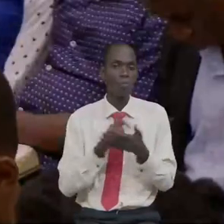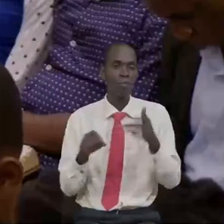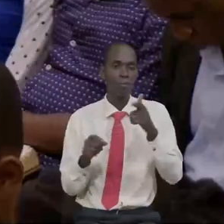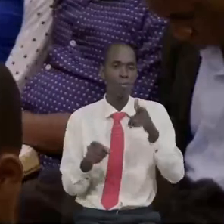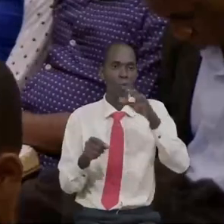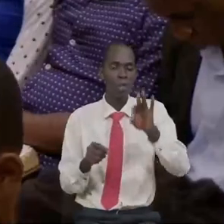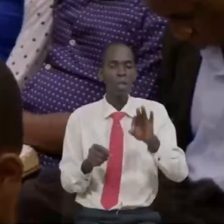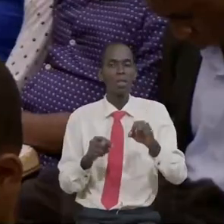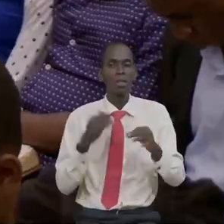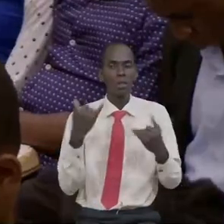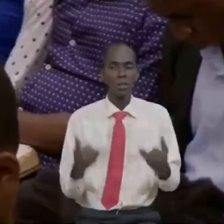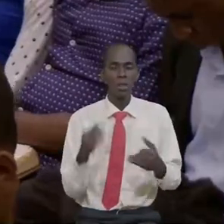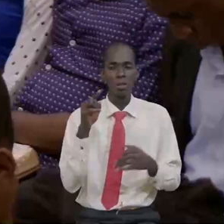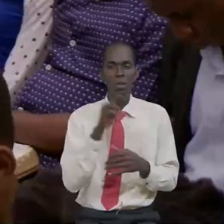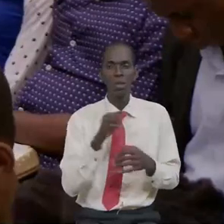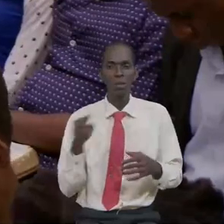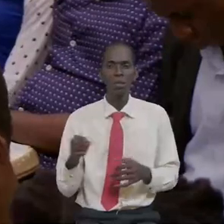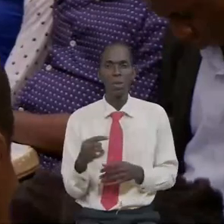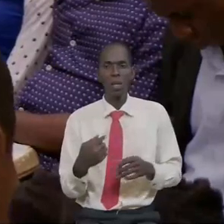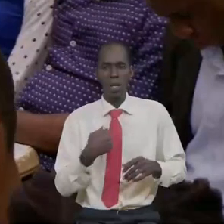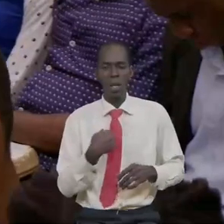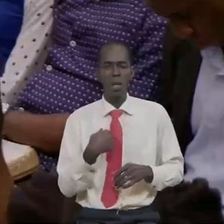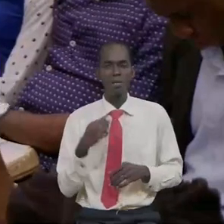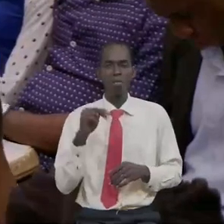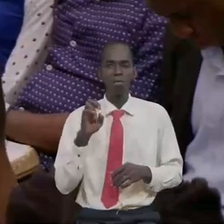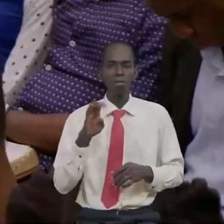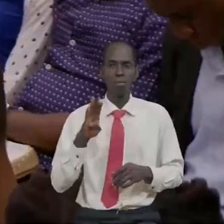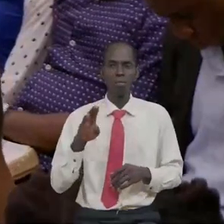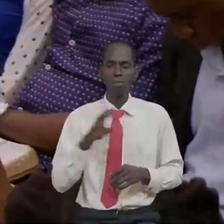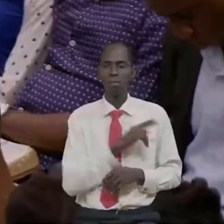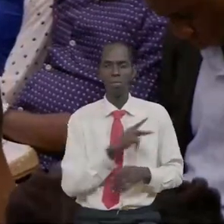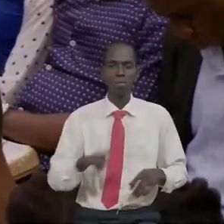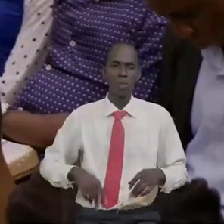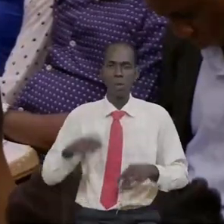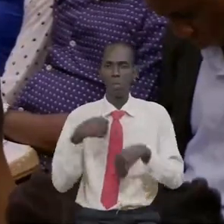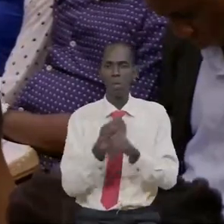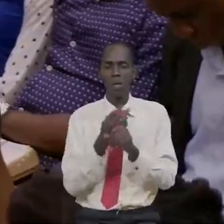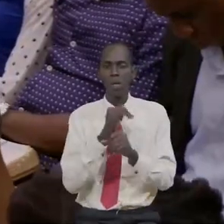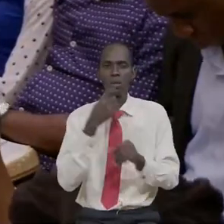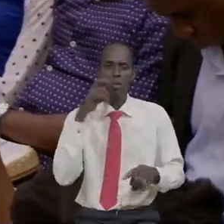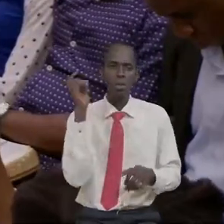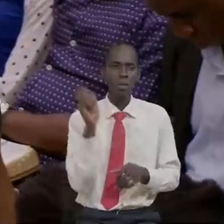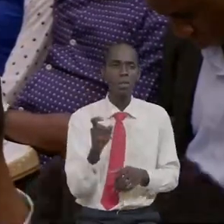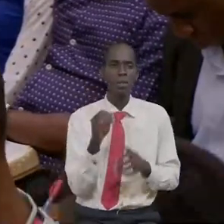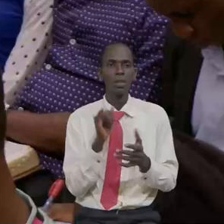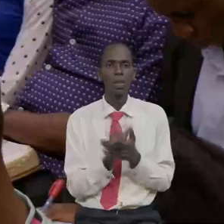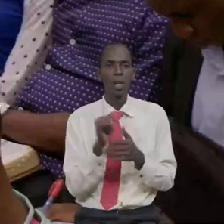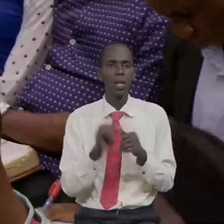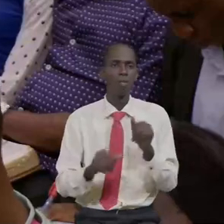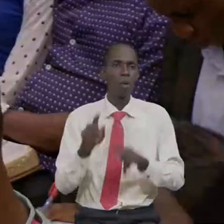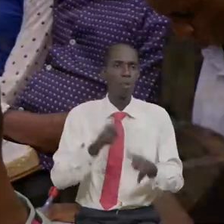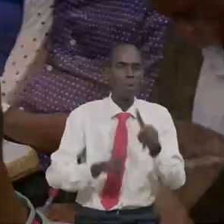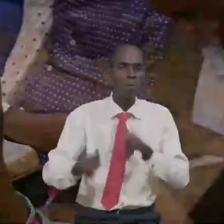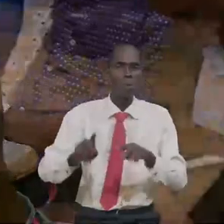Voici maintenant l'ordre que je donne tout homme à quelque peuple, nation ou